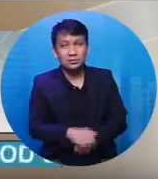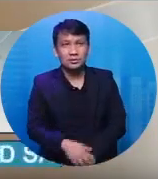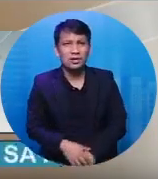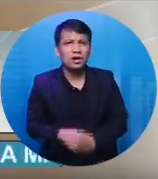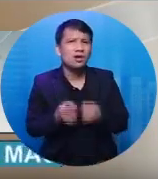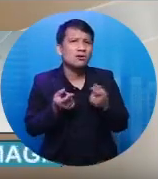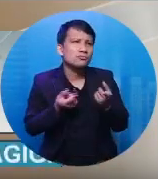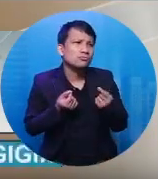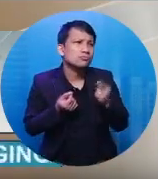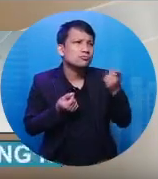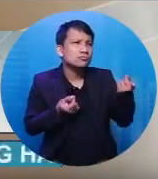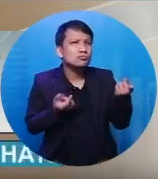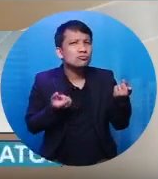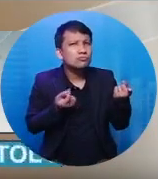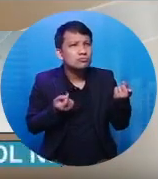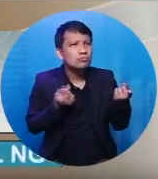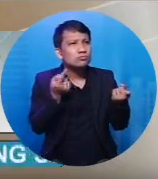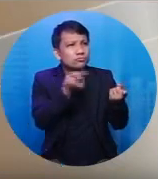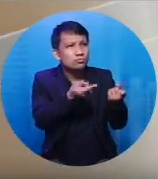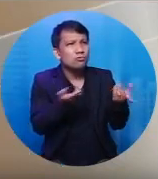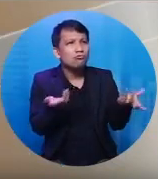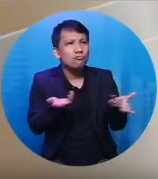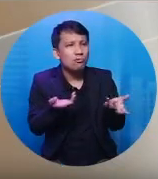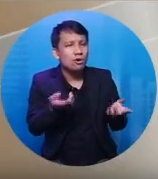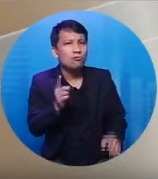Anong ginawa mo?